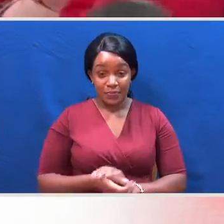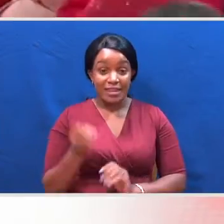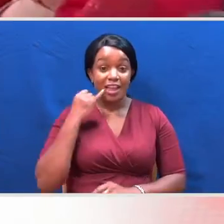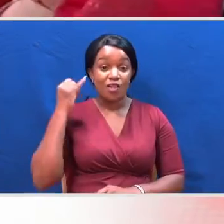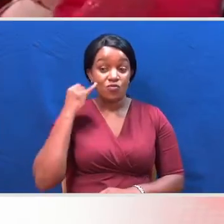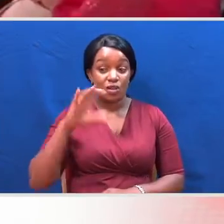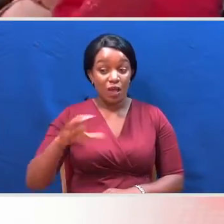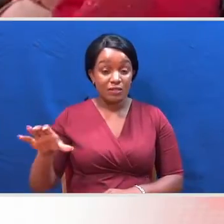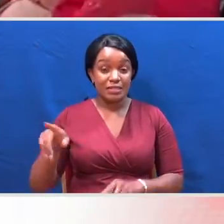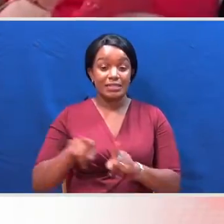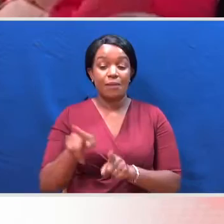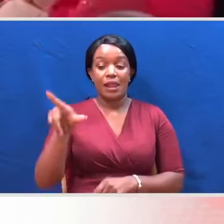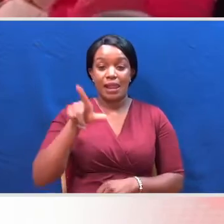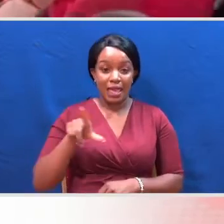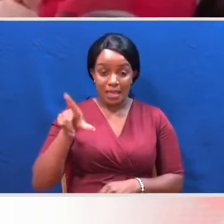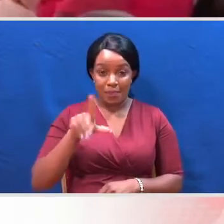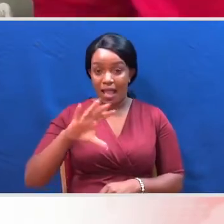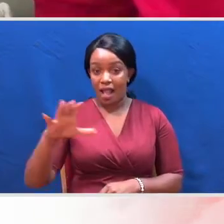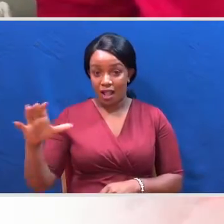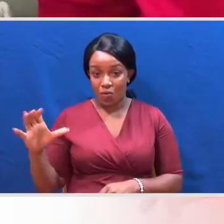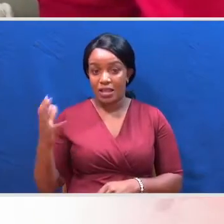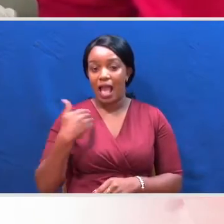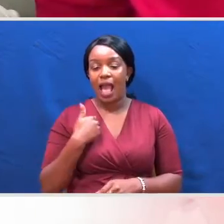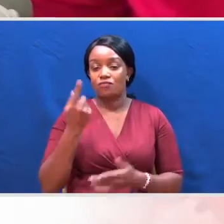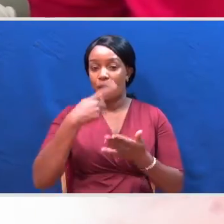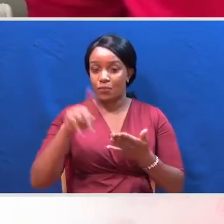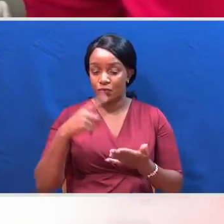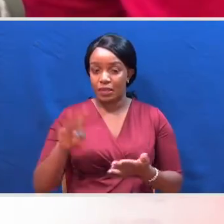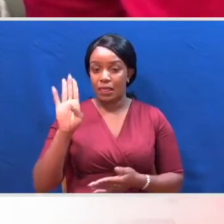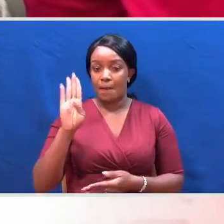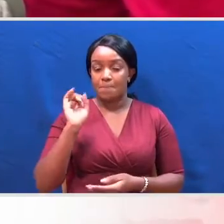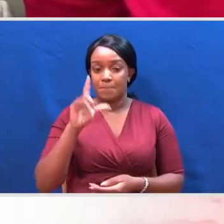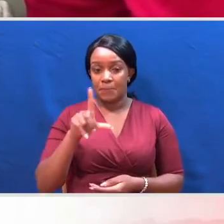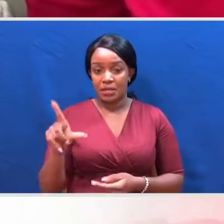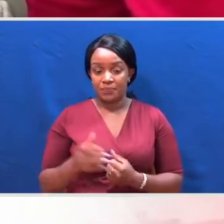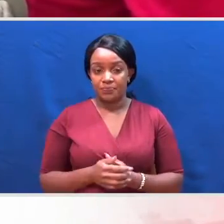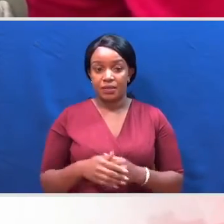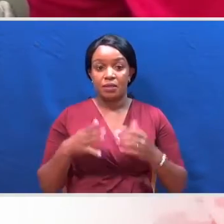Laikipia have also adopted the bill. Ambao wamepitisha ni asilimia